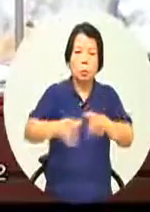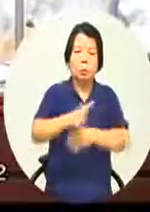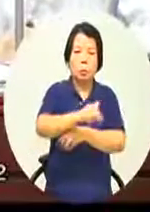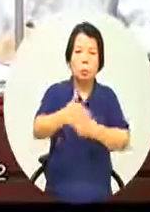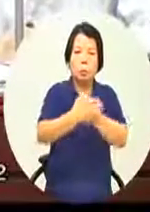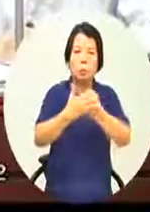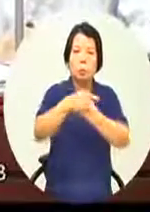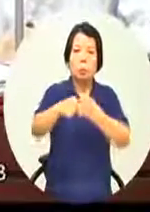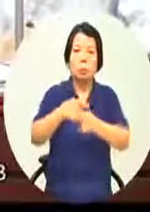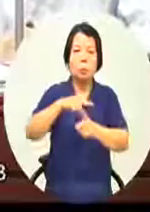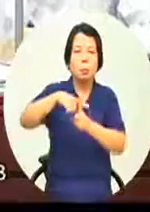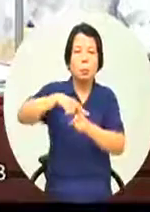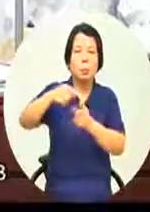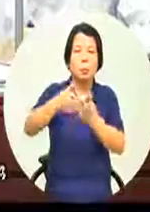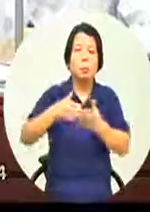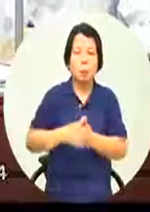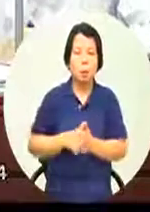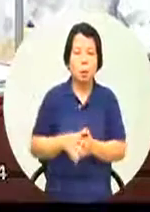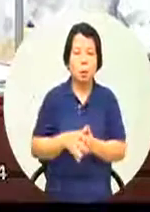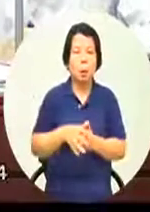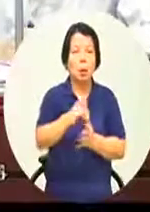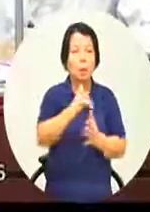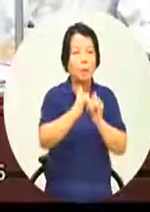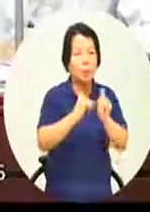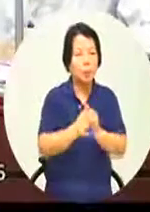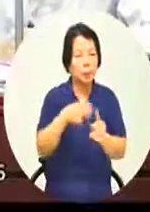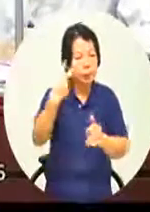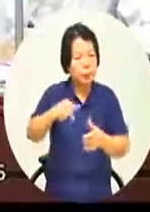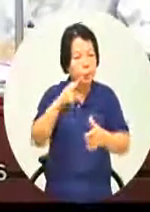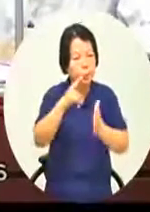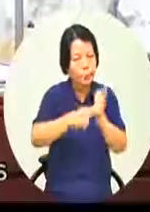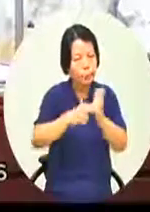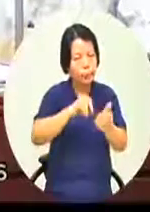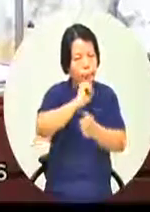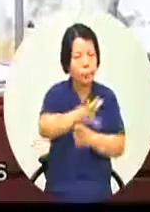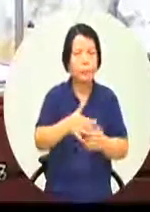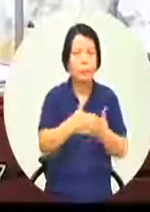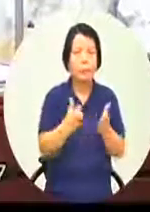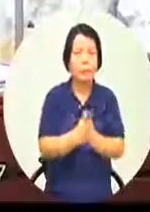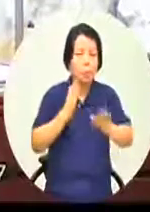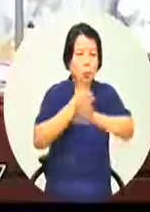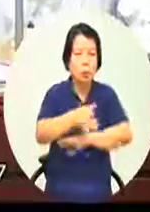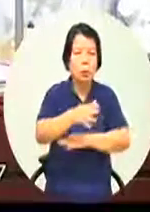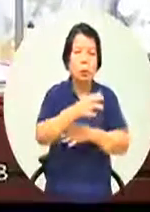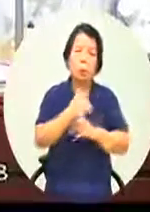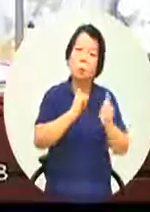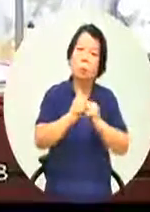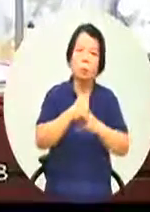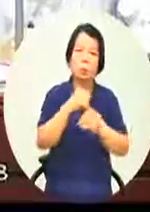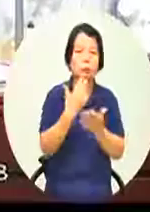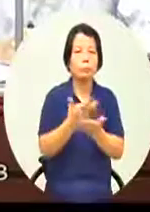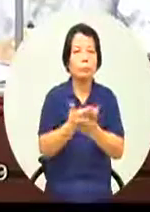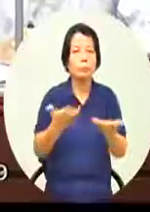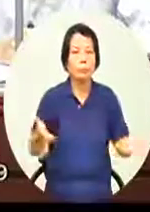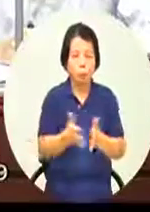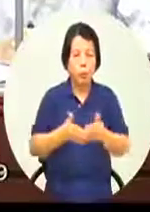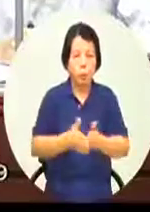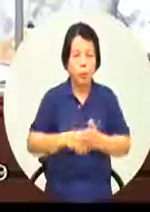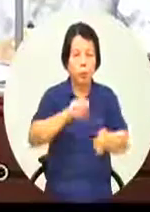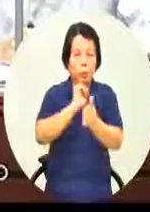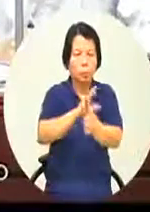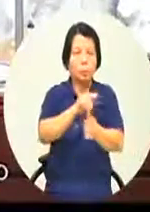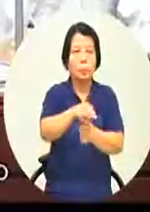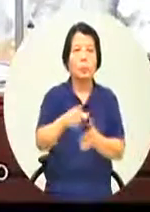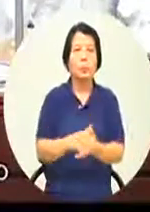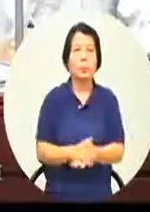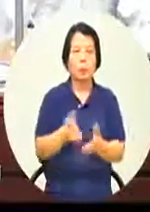的标准，我们以后要慢慢的跟民众讲，但是超过这个保护标准以后，民众要怎么办，这个部分我们会宣导。那围滞洪的部分